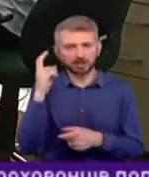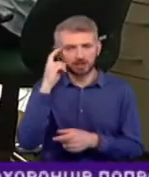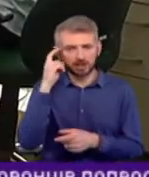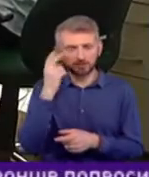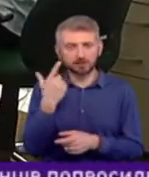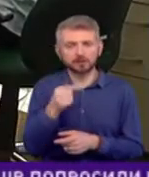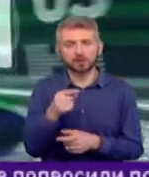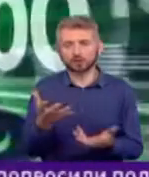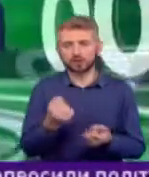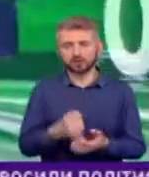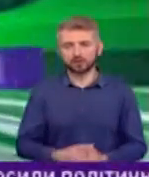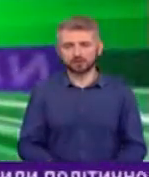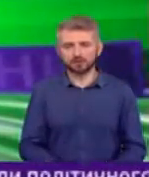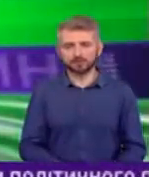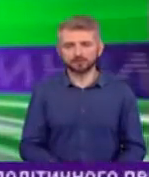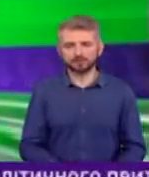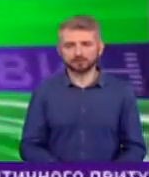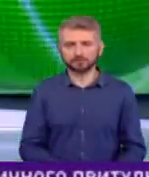Де її отримати?